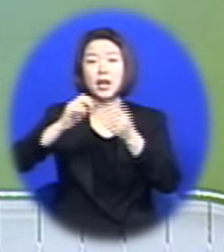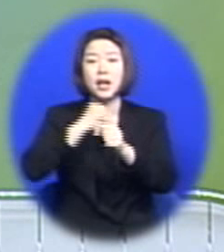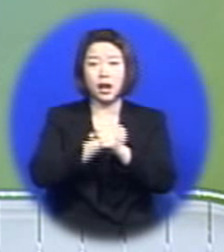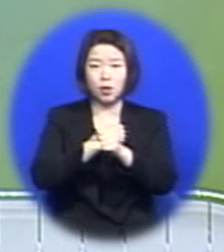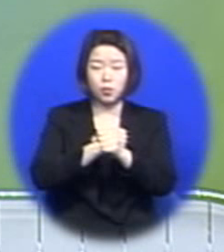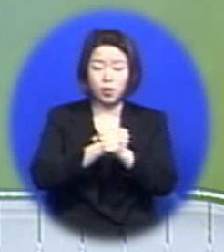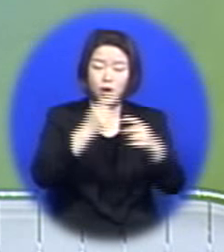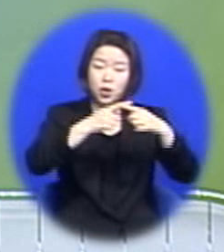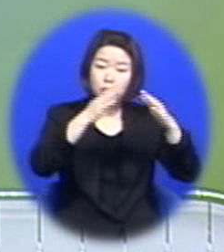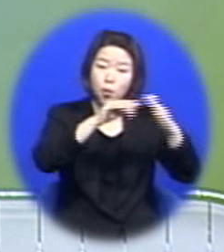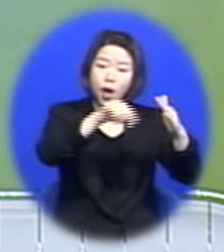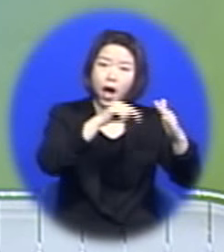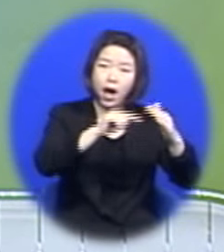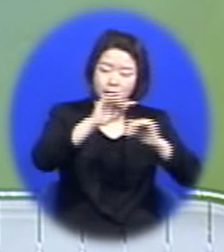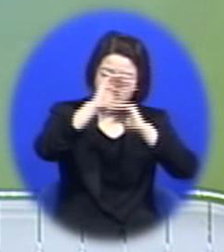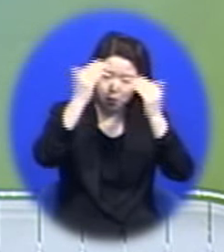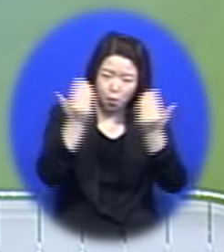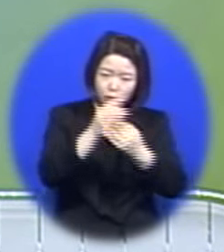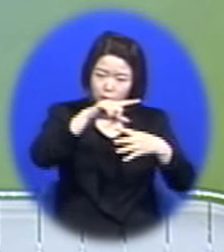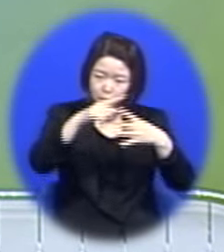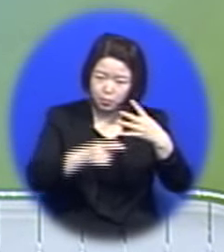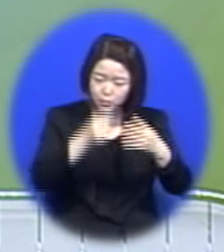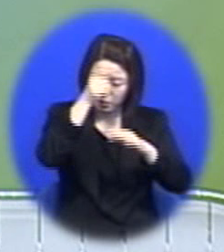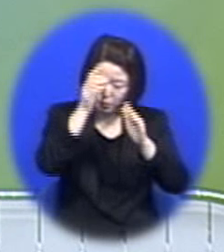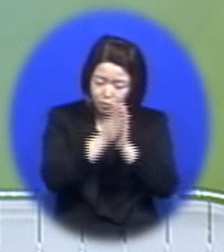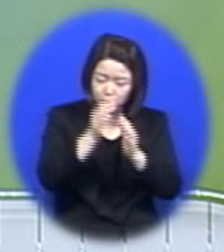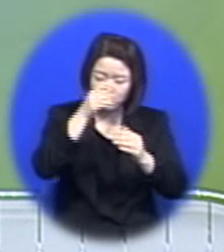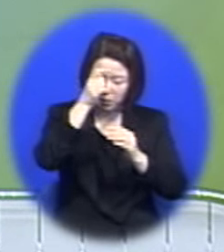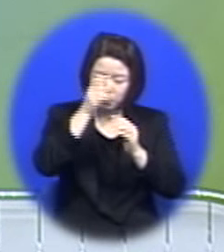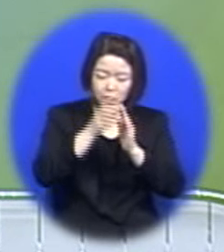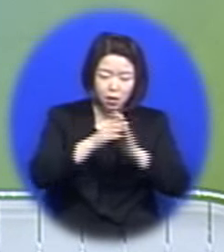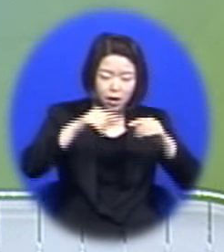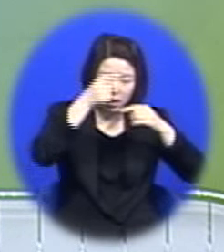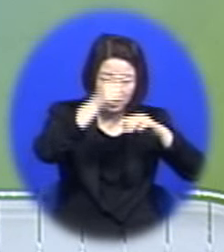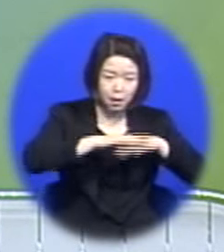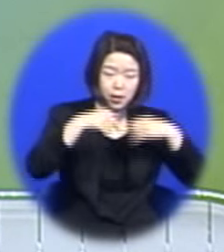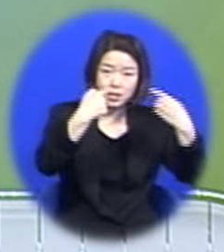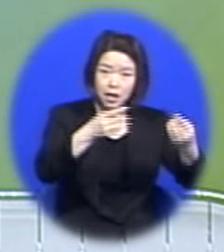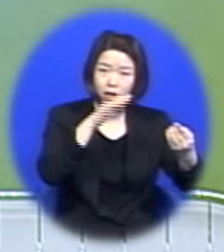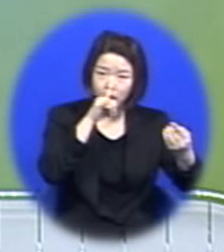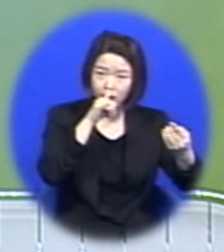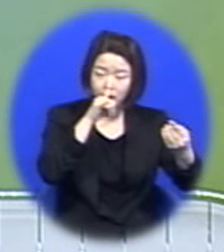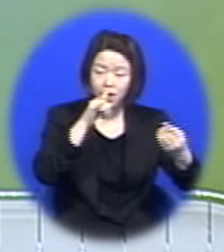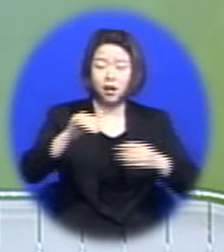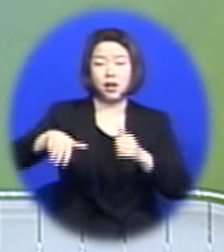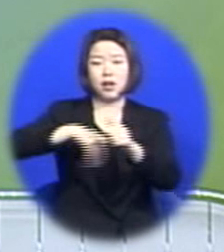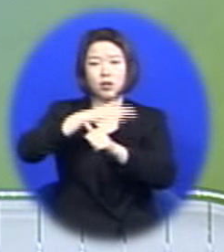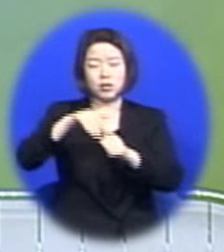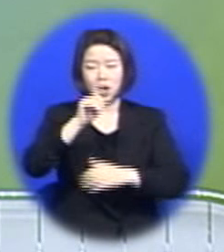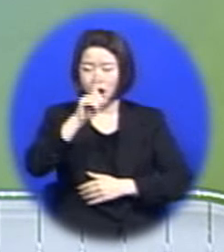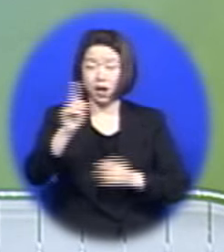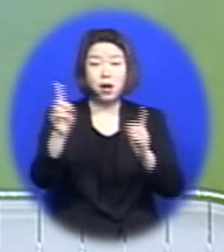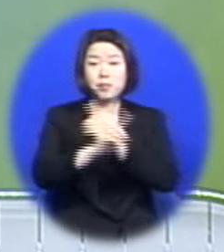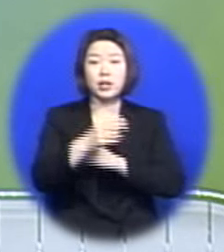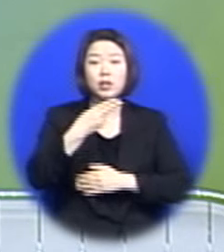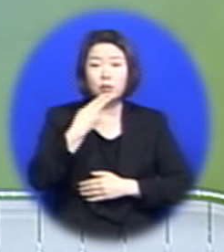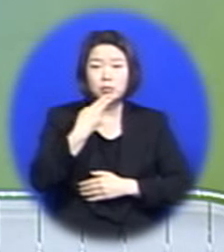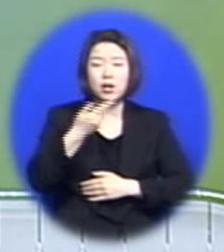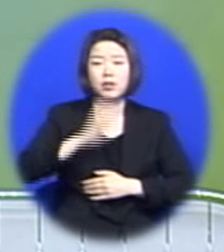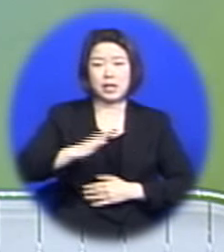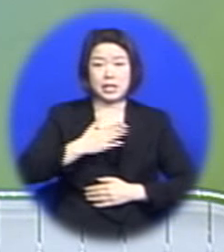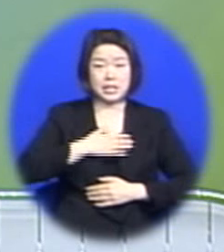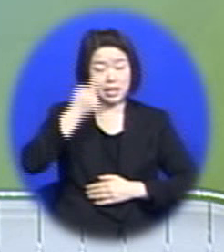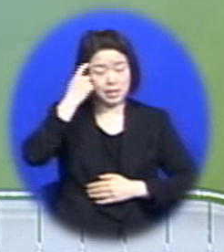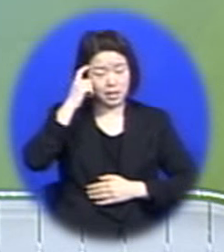거의 모든 예배와 기도의 자리에 참여했습니다. 상황은 하나도 변한 것이 없는데 제 마음과